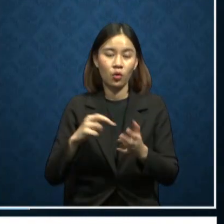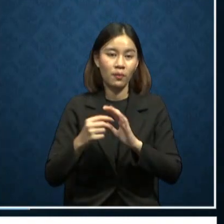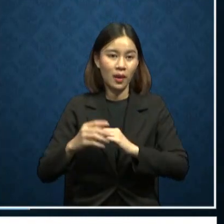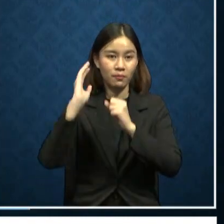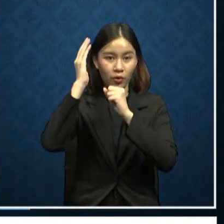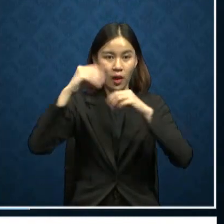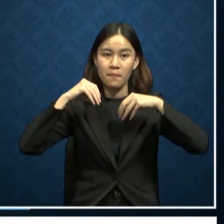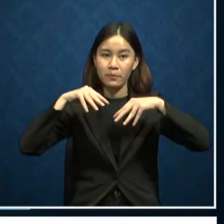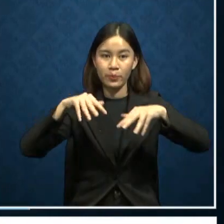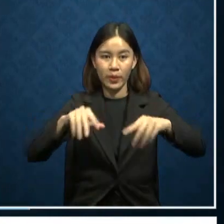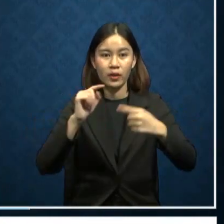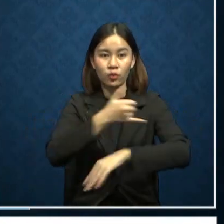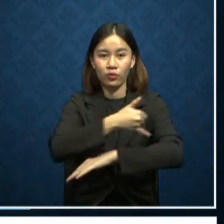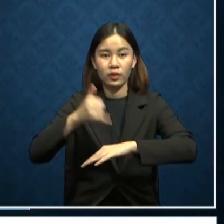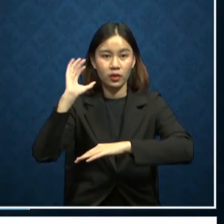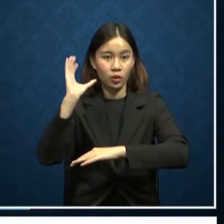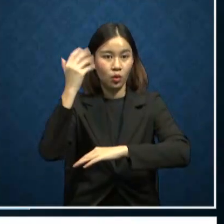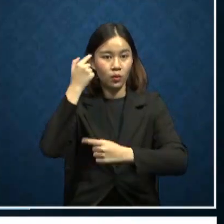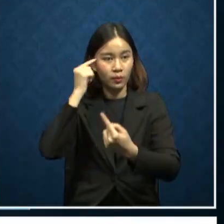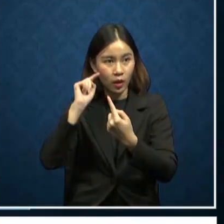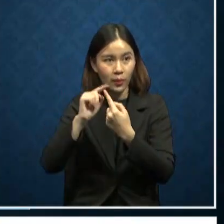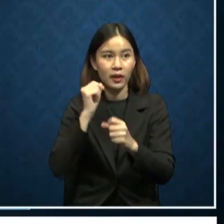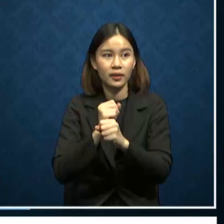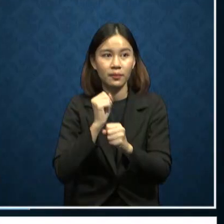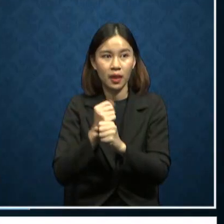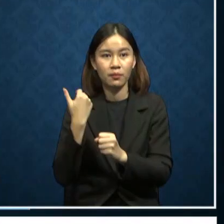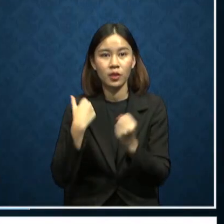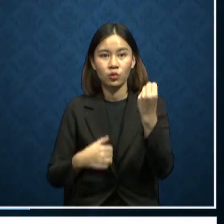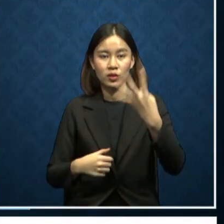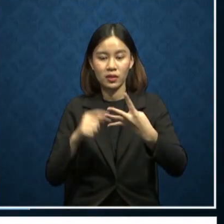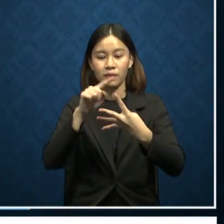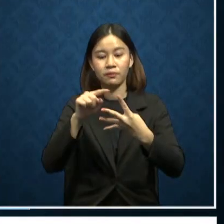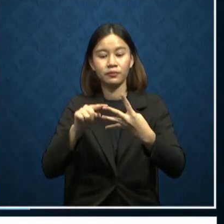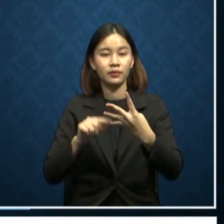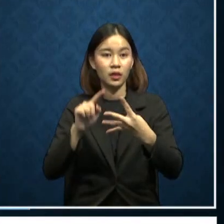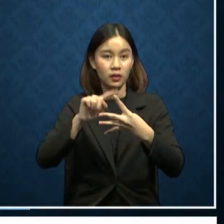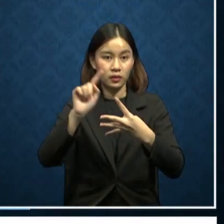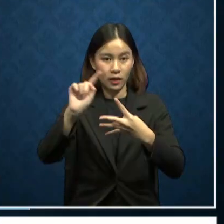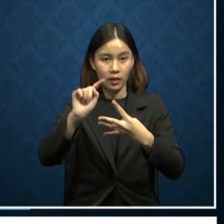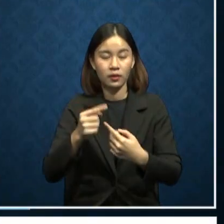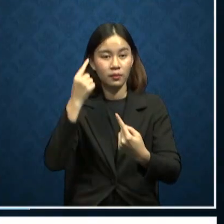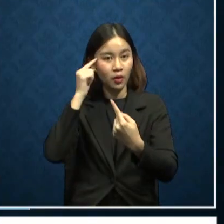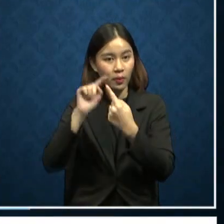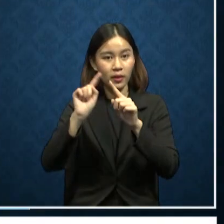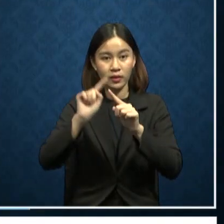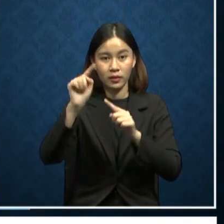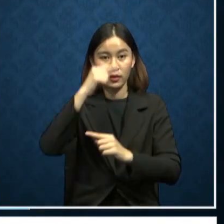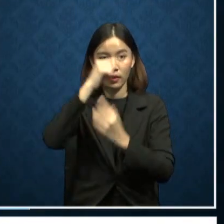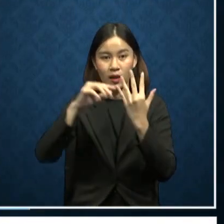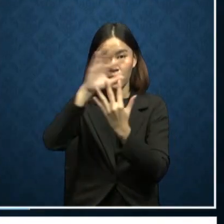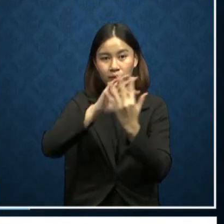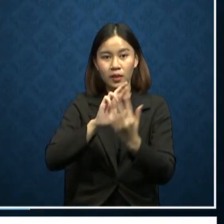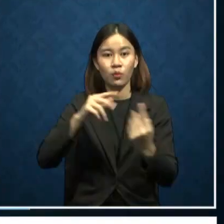เสนอออกสู่เวทีโลกโดยมีเป้าหมายในการดำเนินการ 4เป้าหมายเช่นกันครับเช่นเป้าหมายที่ 1ประเทศไทยมีระบบ